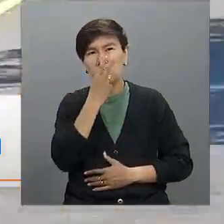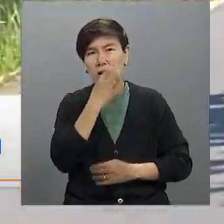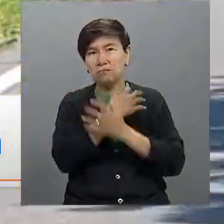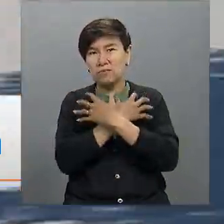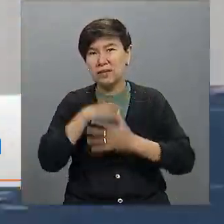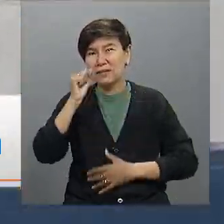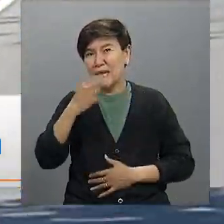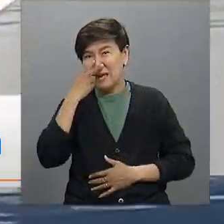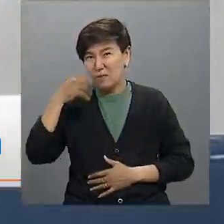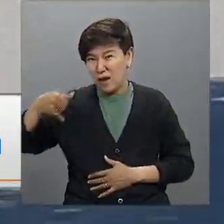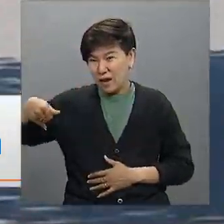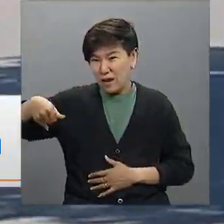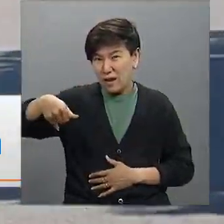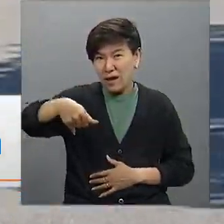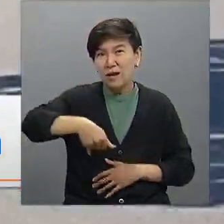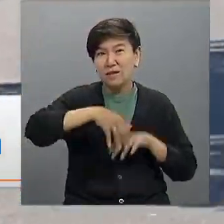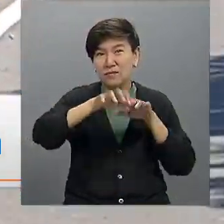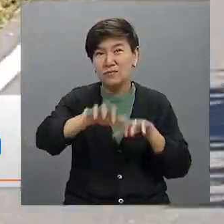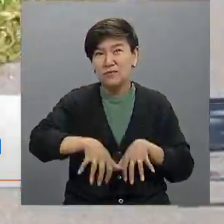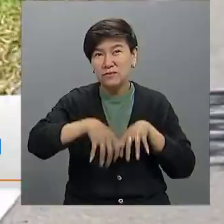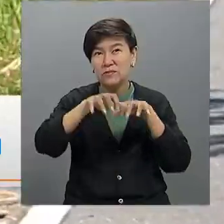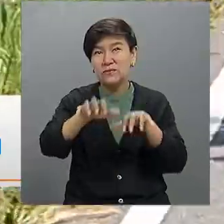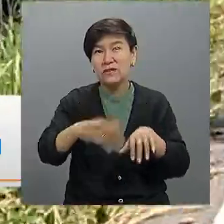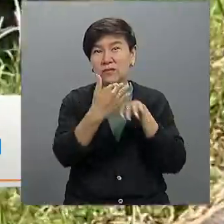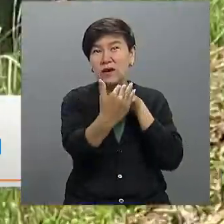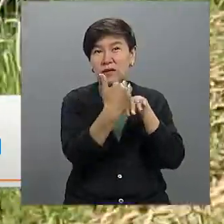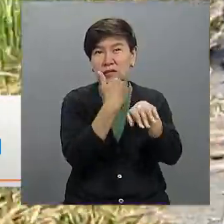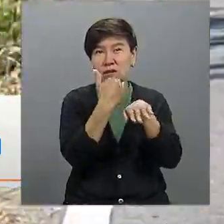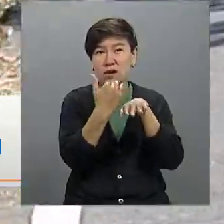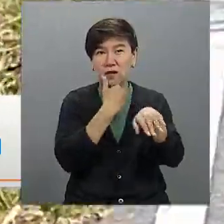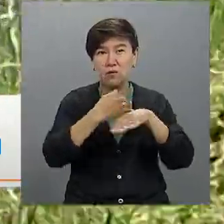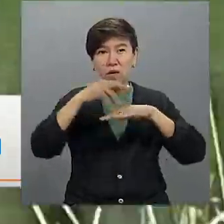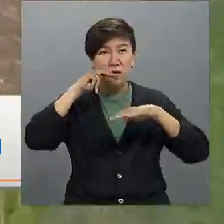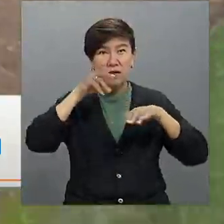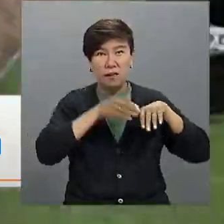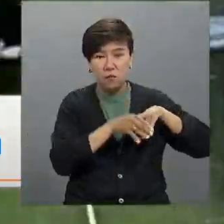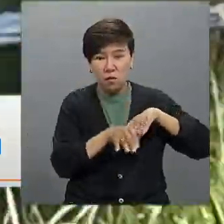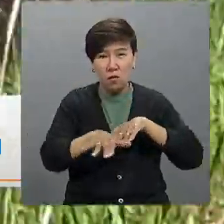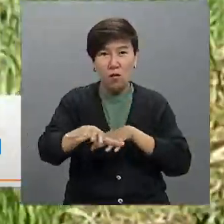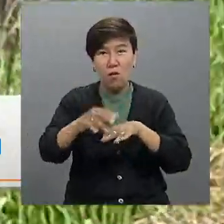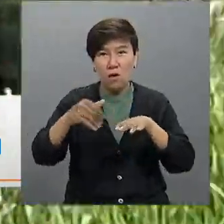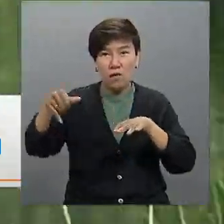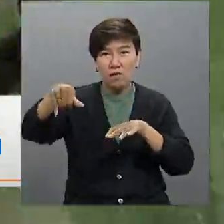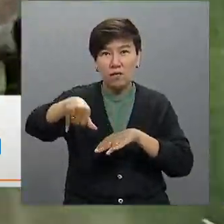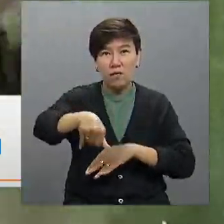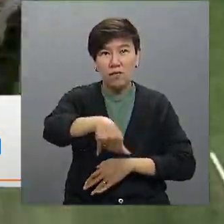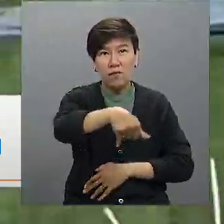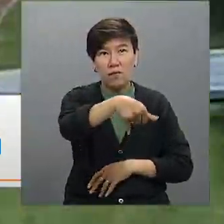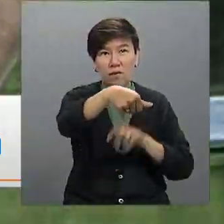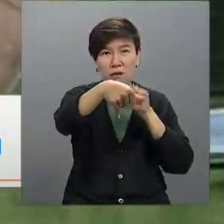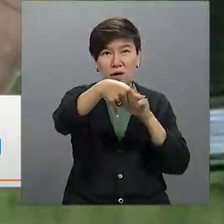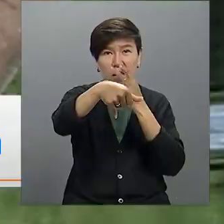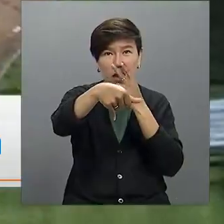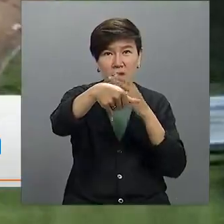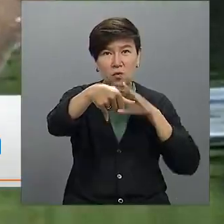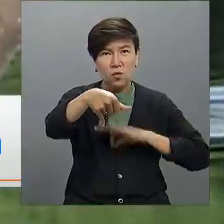มันก็วิ่งขึ้นถนนลูกรังนะคะแล้วก็ข้ามคลองส่งน้ำแล้วอาการมันดูเหมือนจะบาดเจ็บที่หน้าขาซ้ายตัว